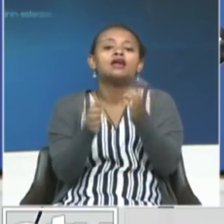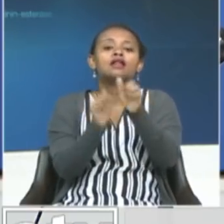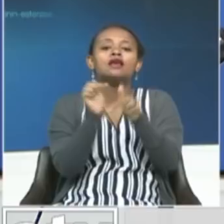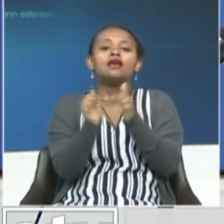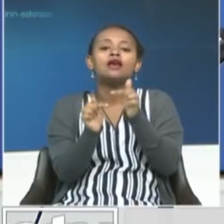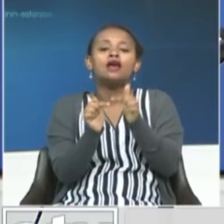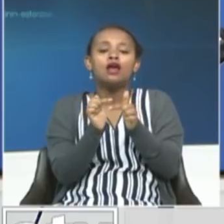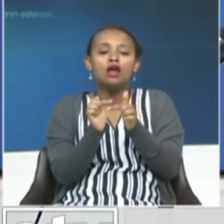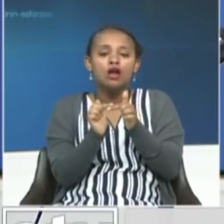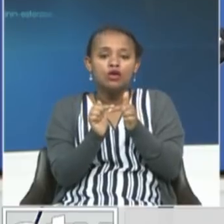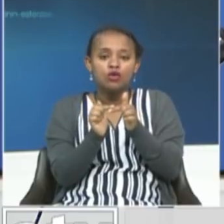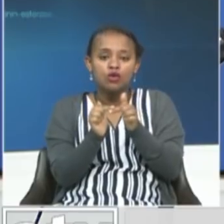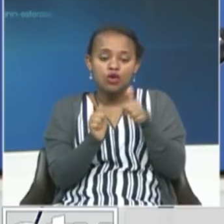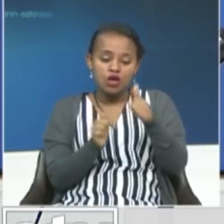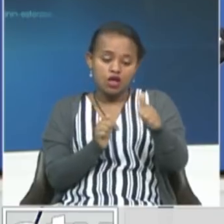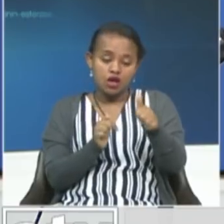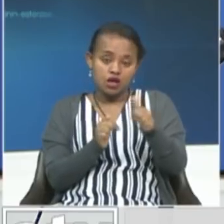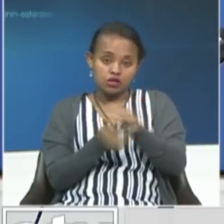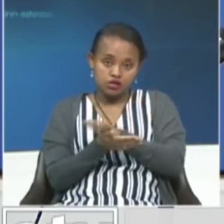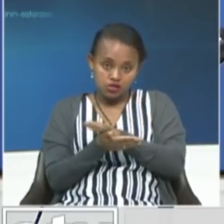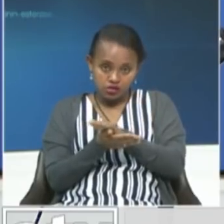አፕ የሚያደርገው?